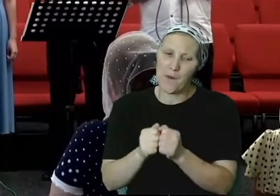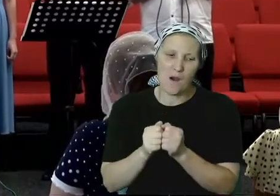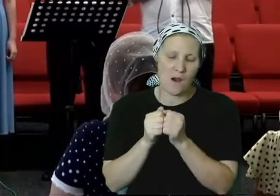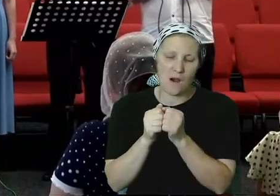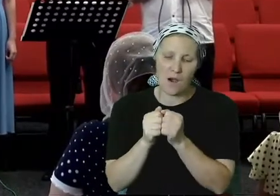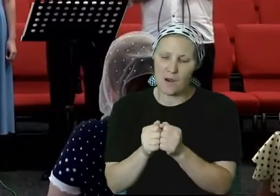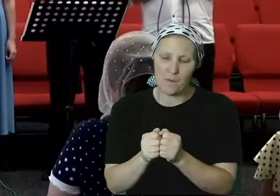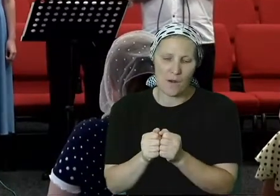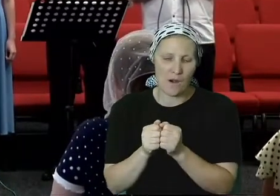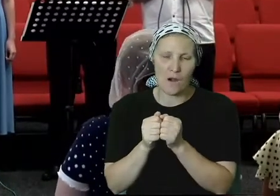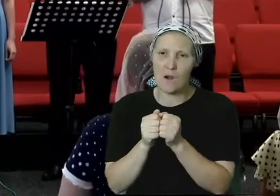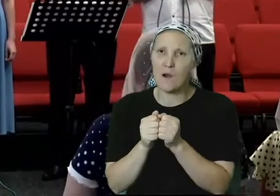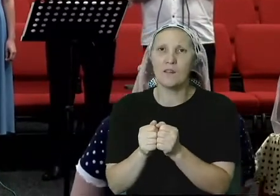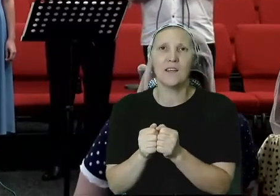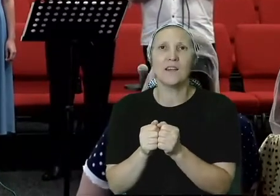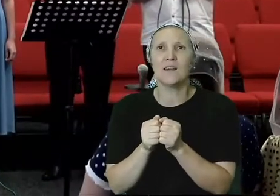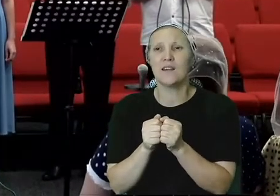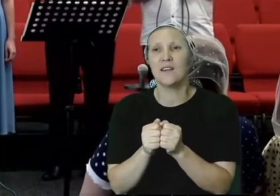Богу